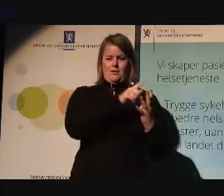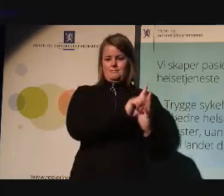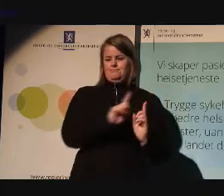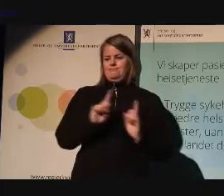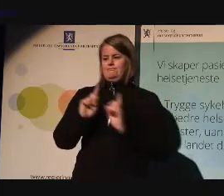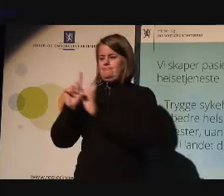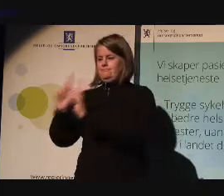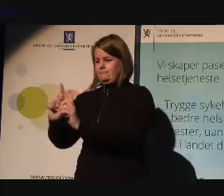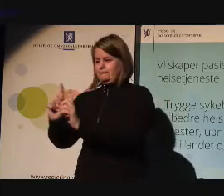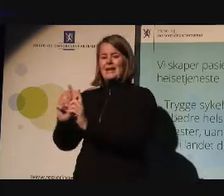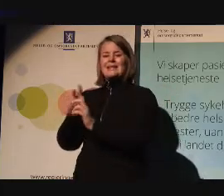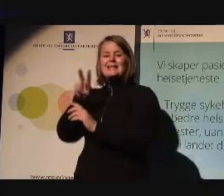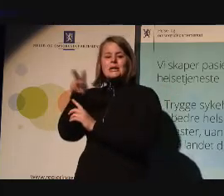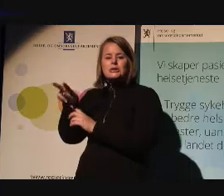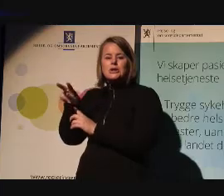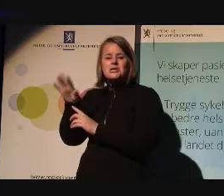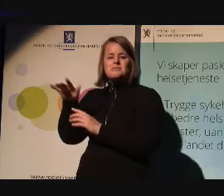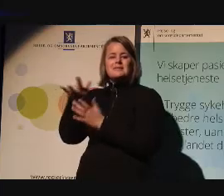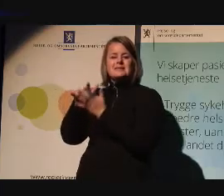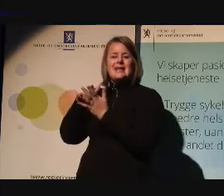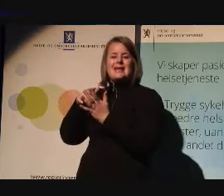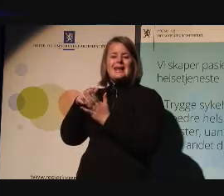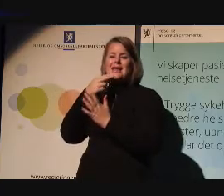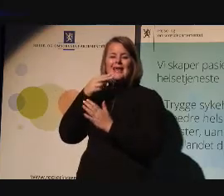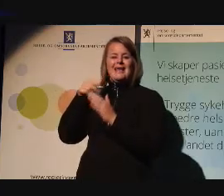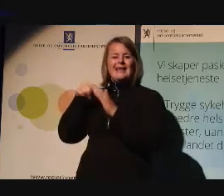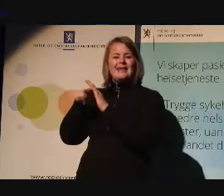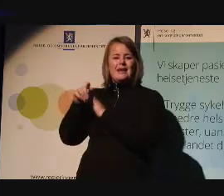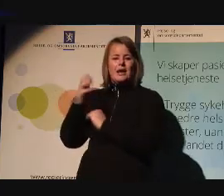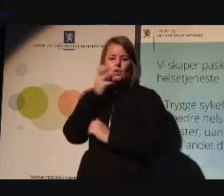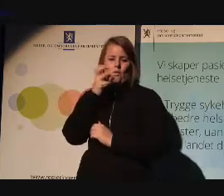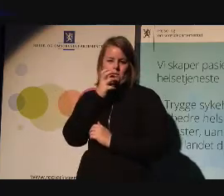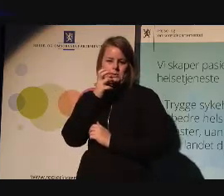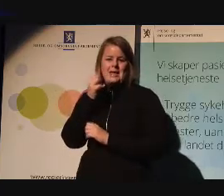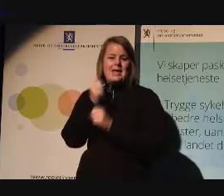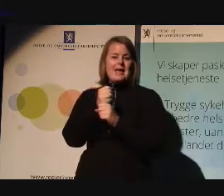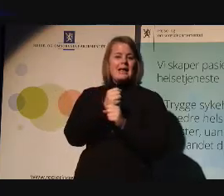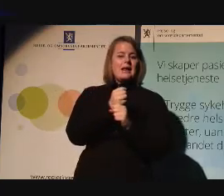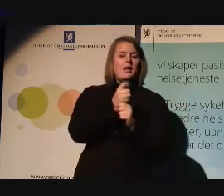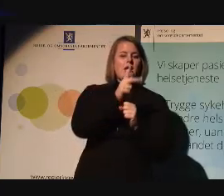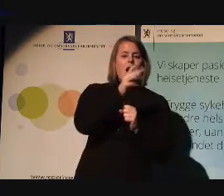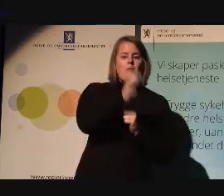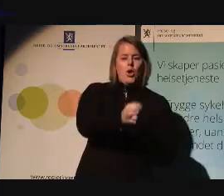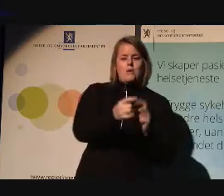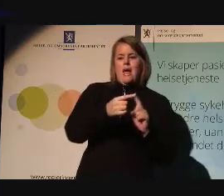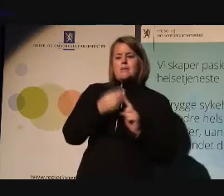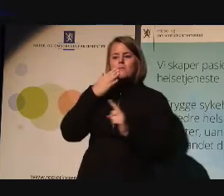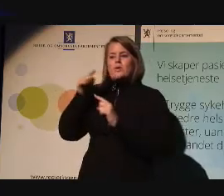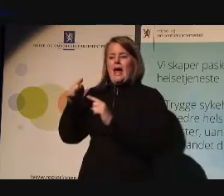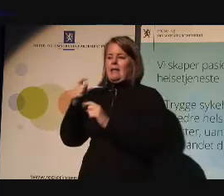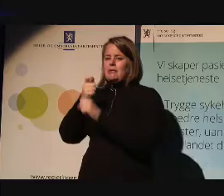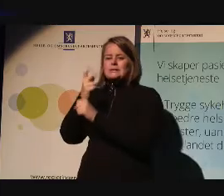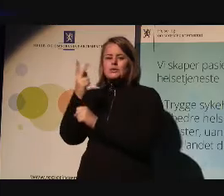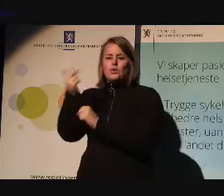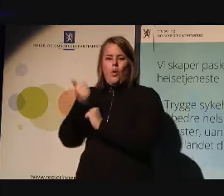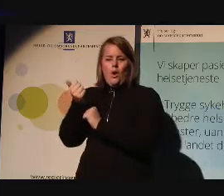var plassert, bodde i Karmøy, men var plassert der og bodde der i nesten 2 år. Mot sin vilje.